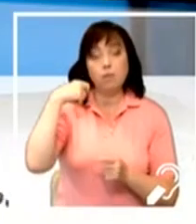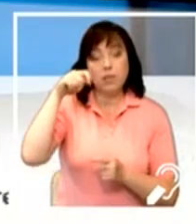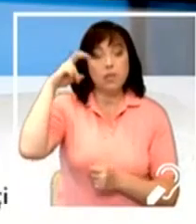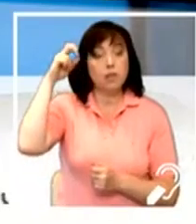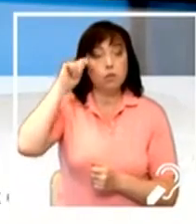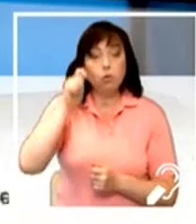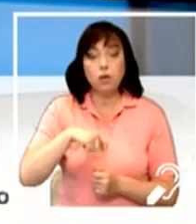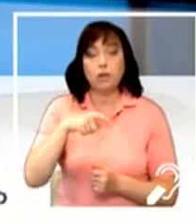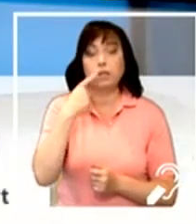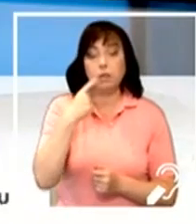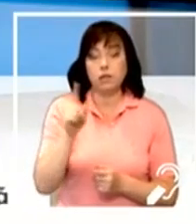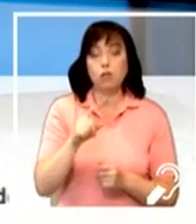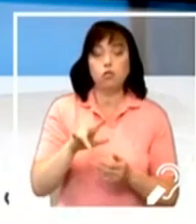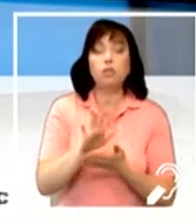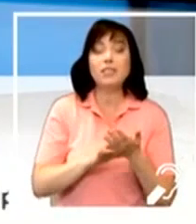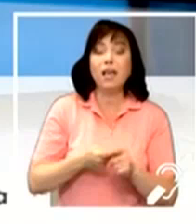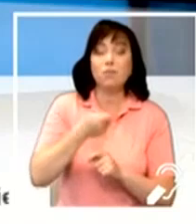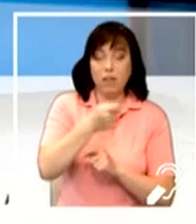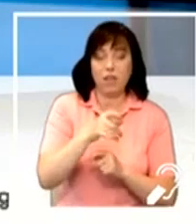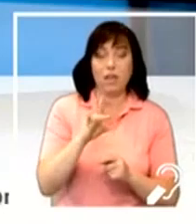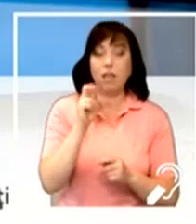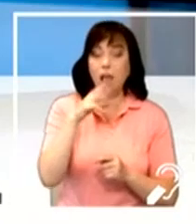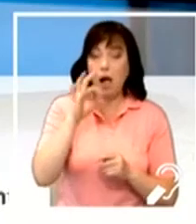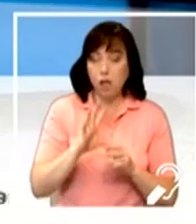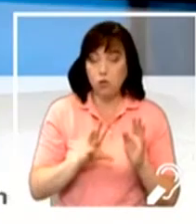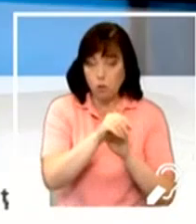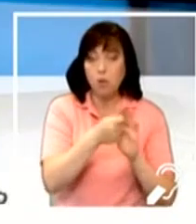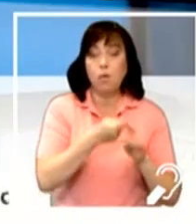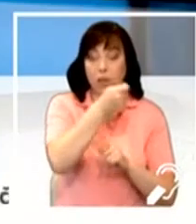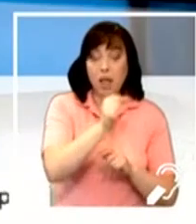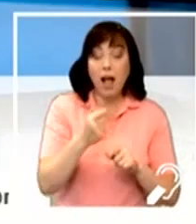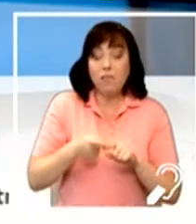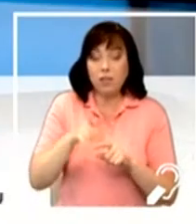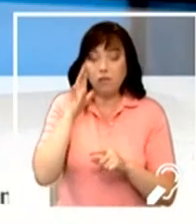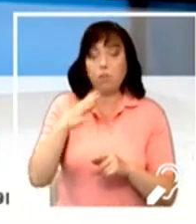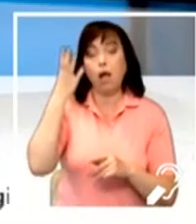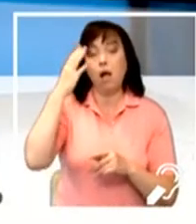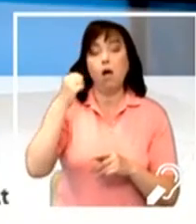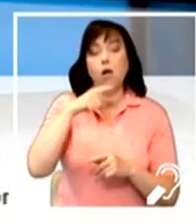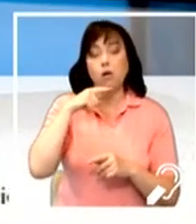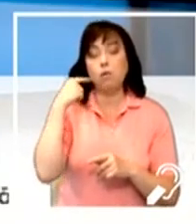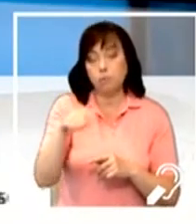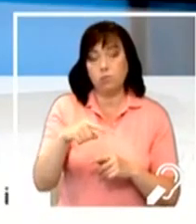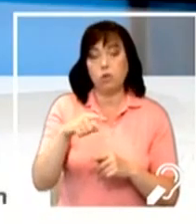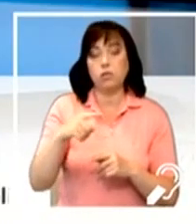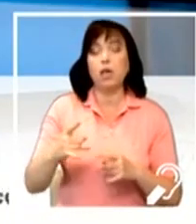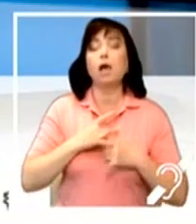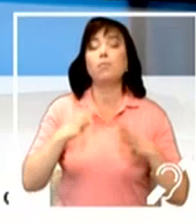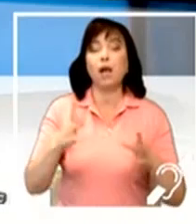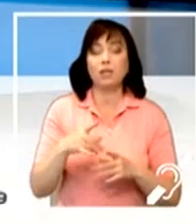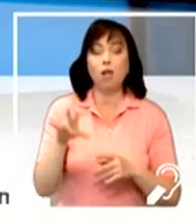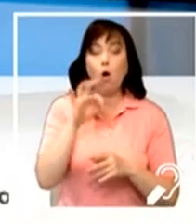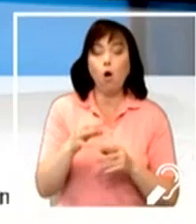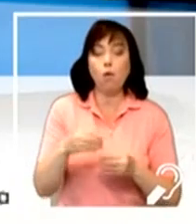Kiev a prezentat și cererea formală de aderare rapidă la NATO, în timp ce Moscova sărbătorea anexarea forțată a 4 regiuni